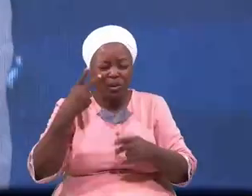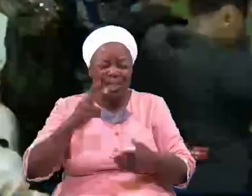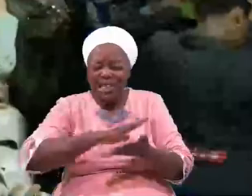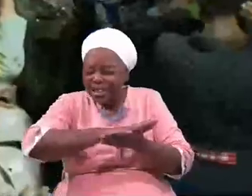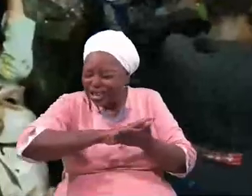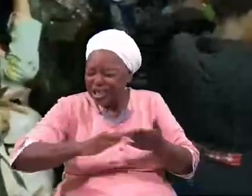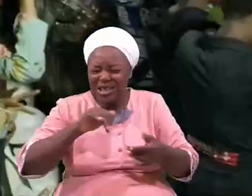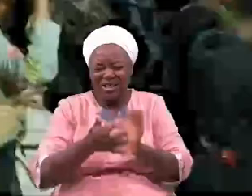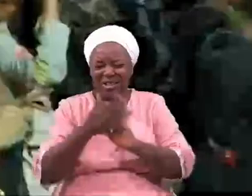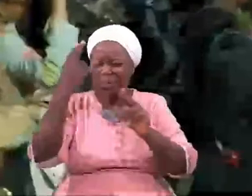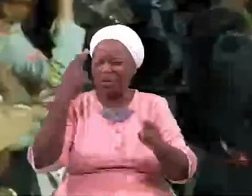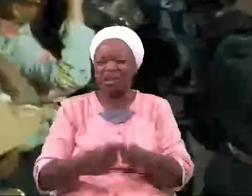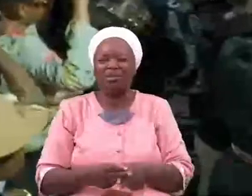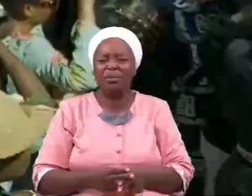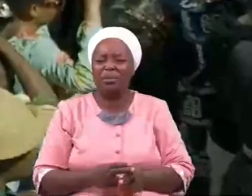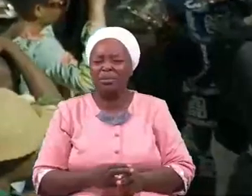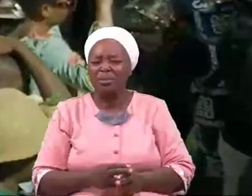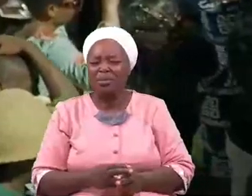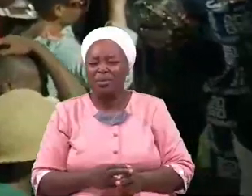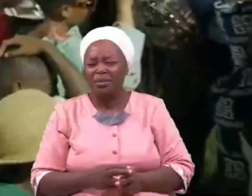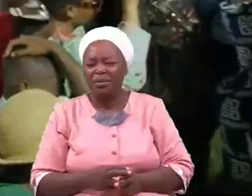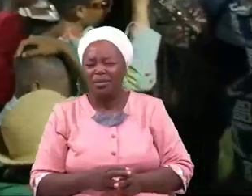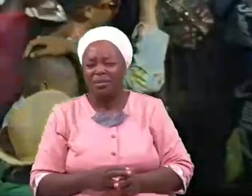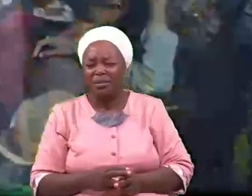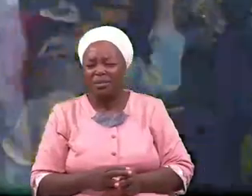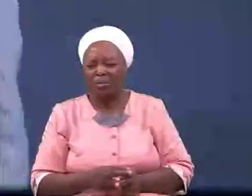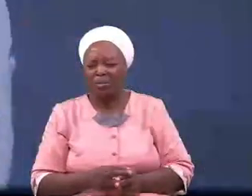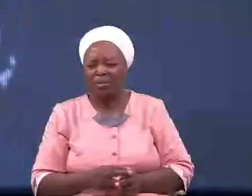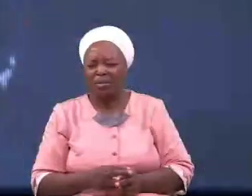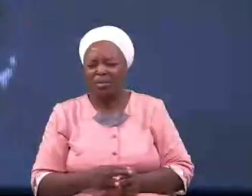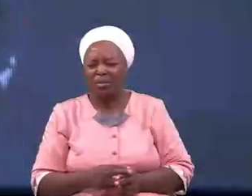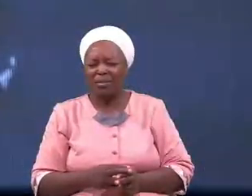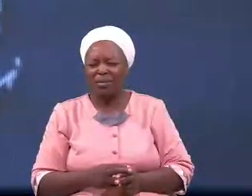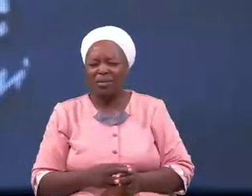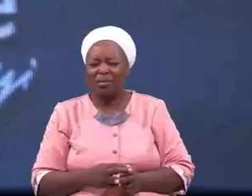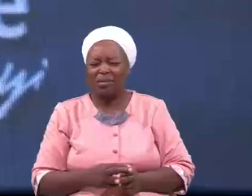Les yeux aveugles, ouvrez-vous. Et commencez à voir clair au nom de